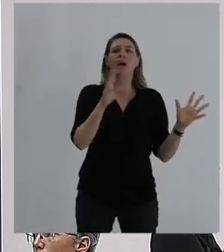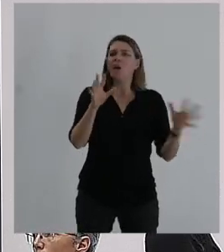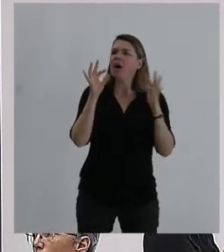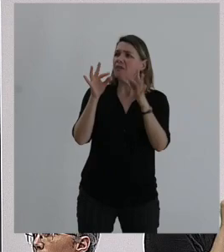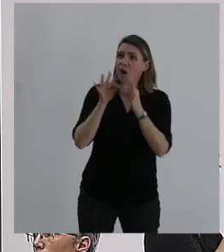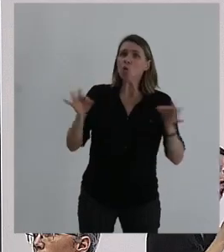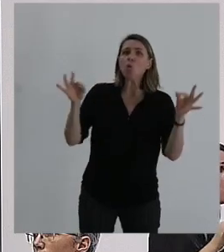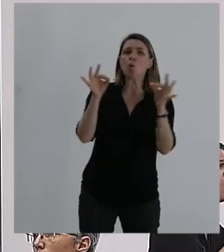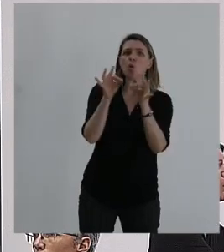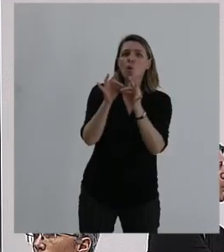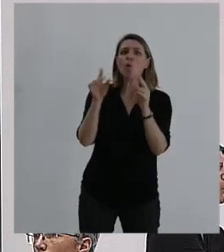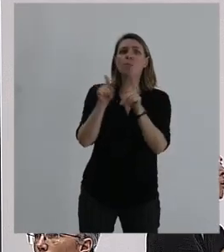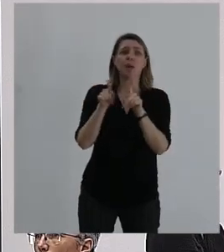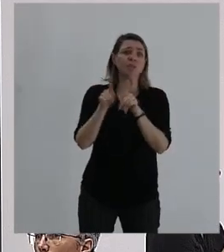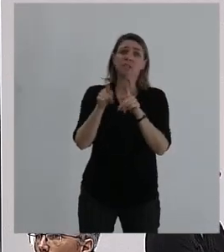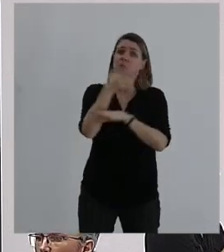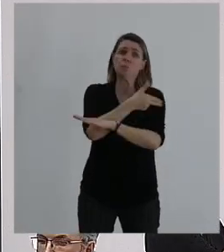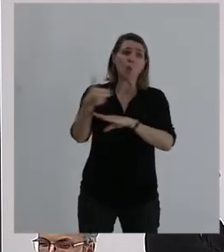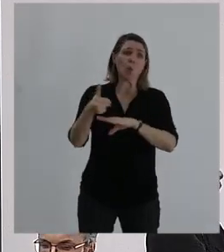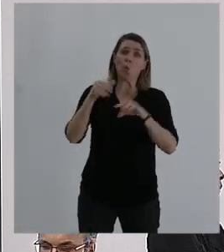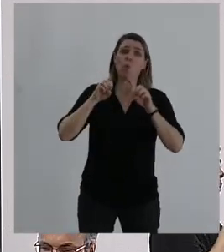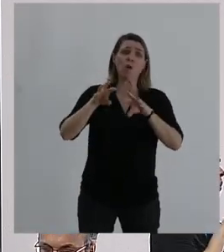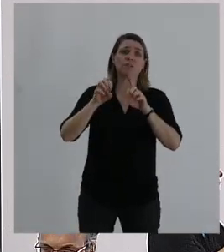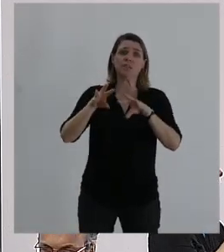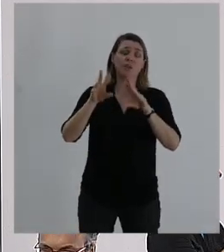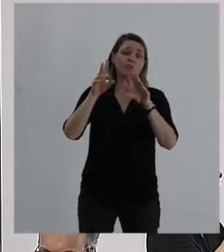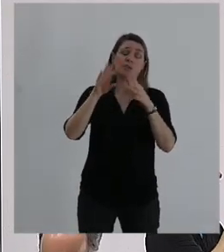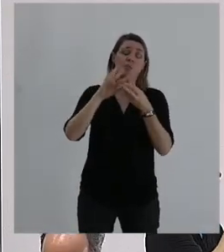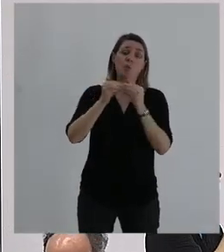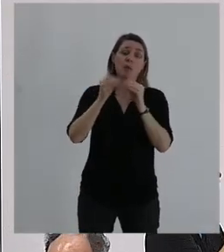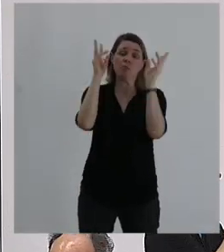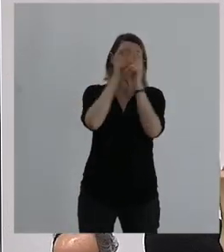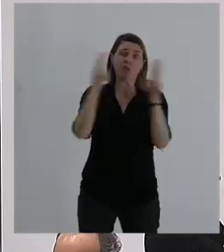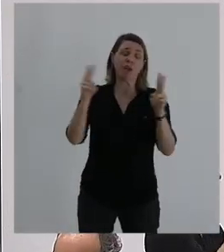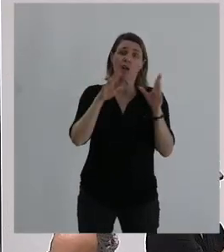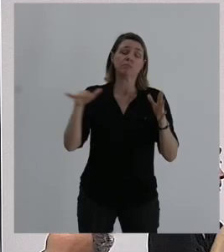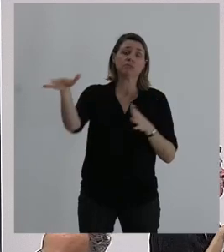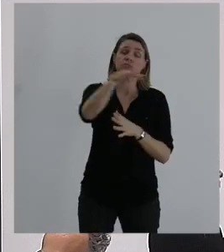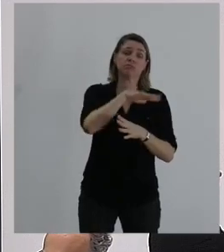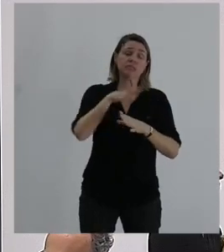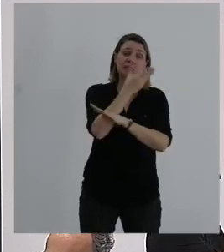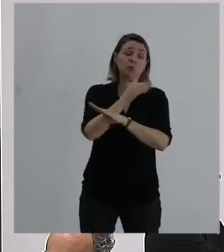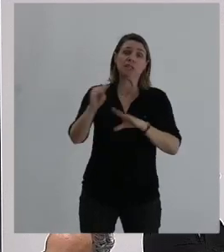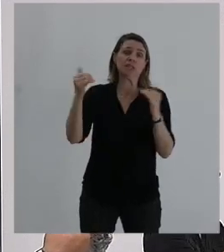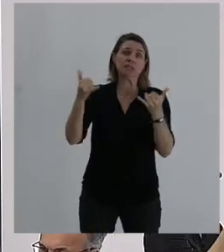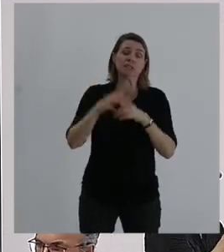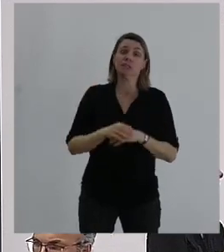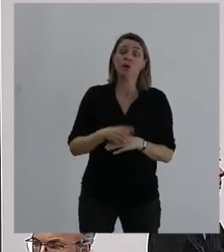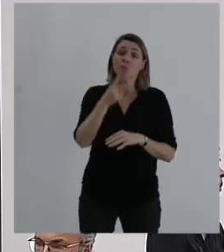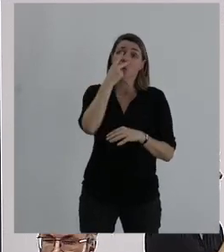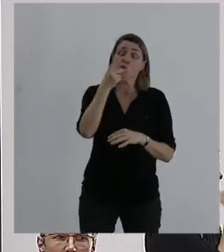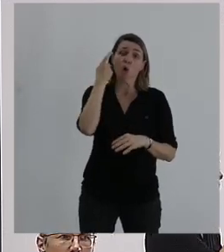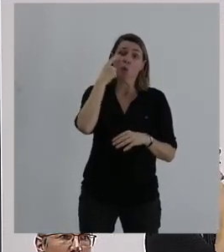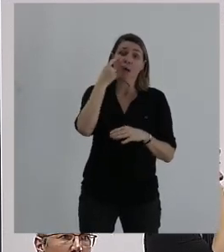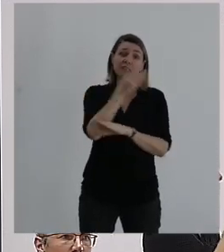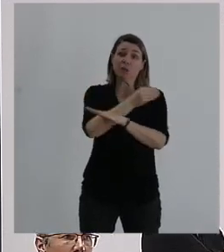locaux, ça concerne aussi des bureaux enseignants, donc c'est un problème un peu d'ordre général, hein, dont nous voyons effectivement la dégradation